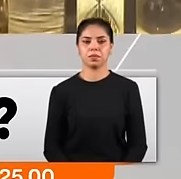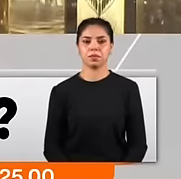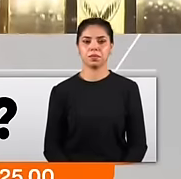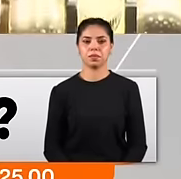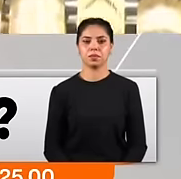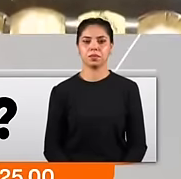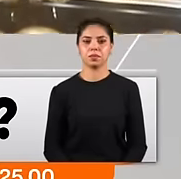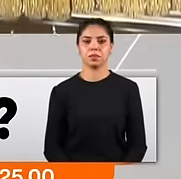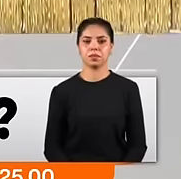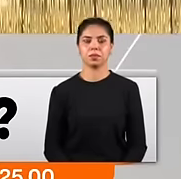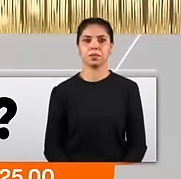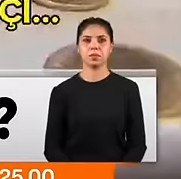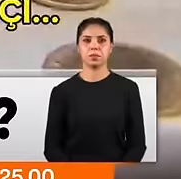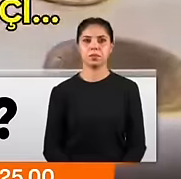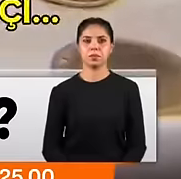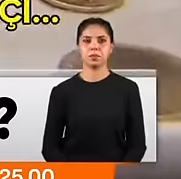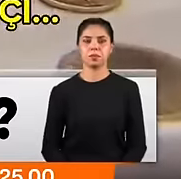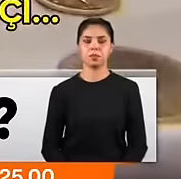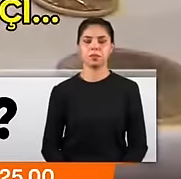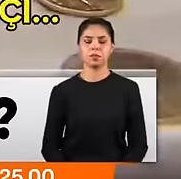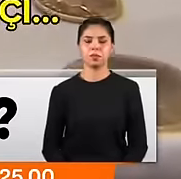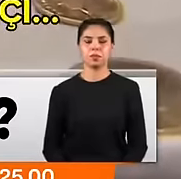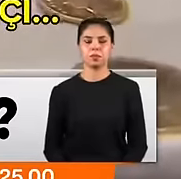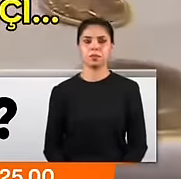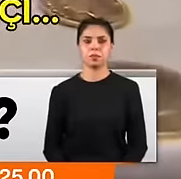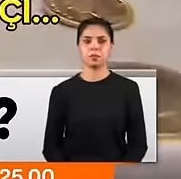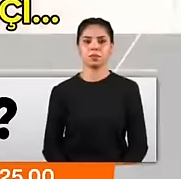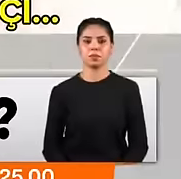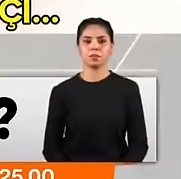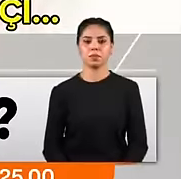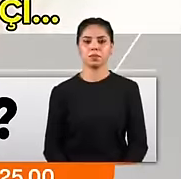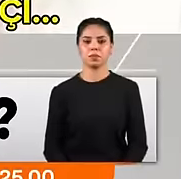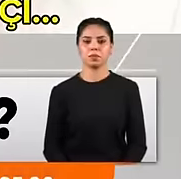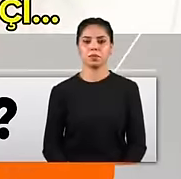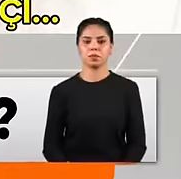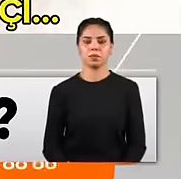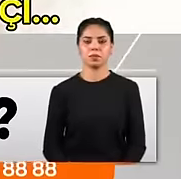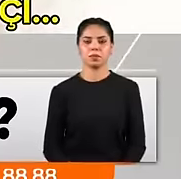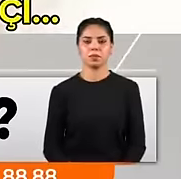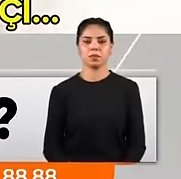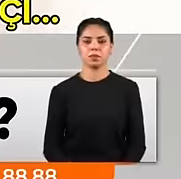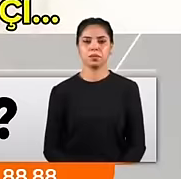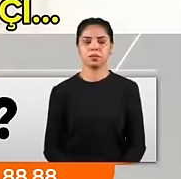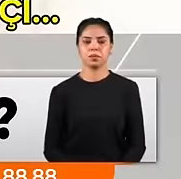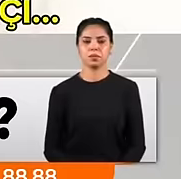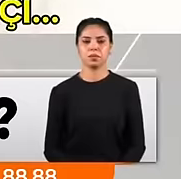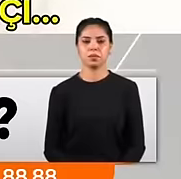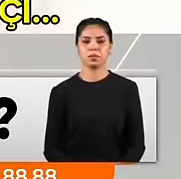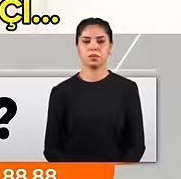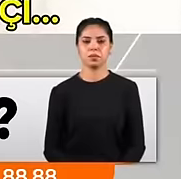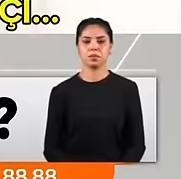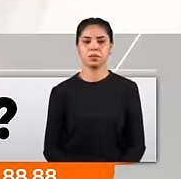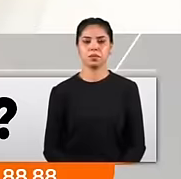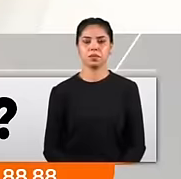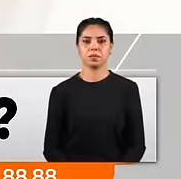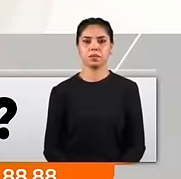2148-2150'leri gören biz tarihi rekorları gördük. 24 ayar bazında gram fiyatı yaklaşık 1980'leri görmüştü. Bir miktar gerileme yaşadı